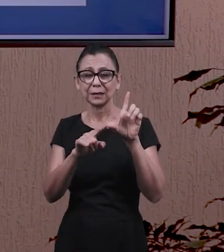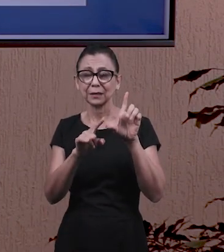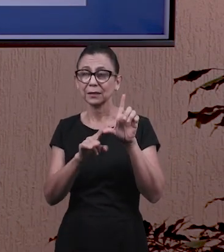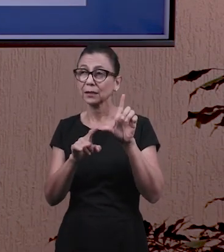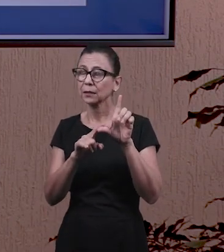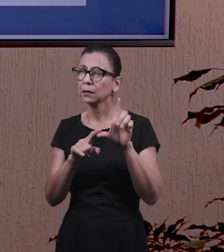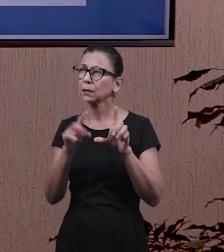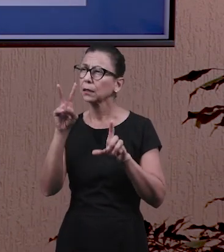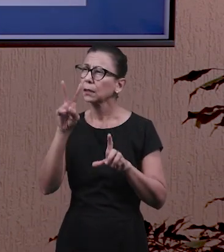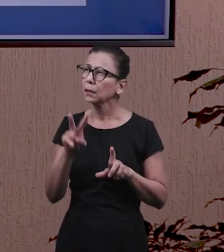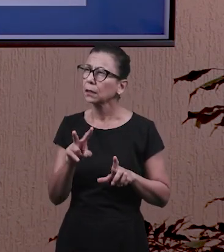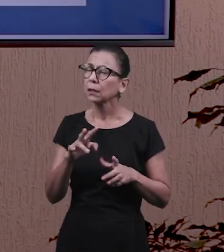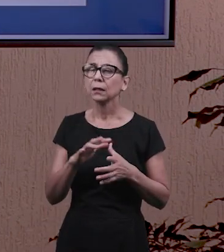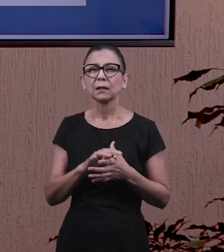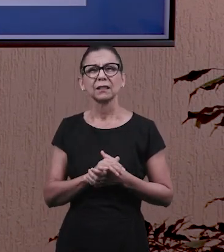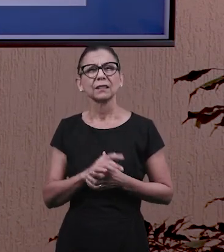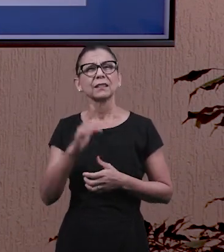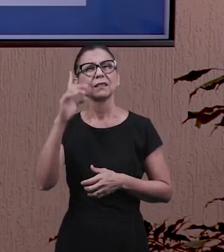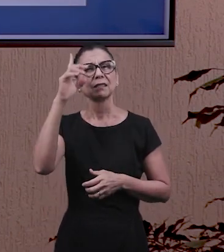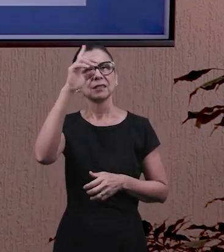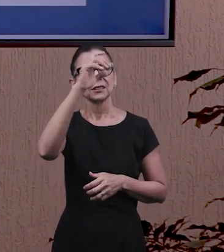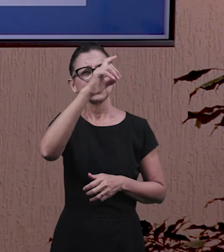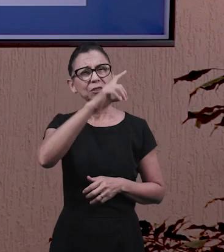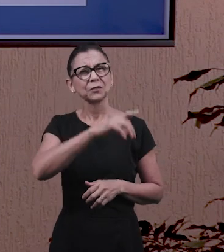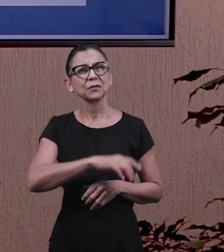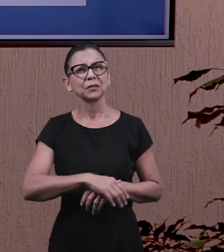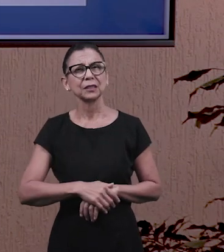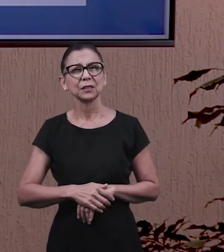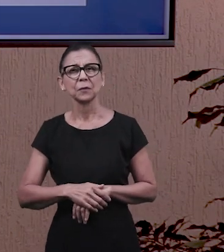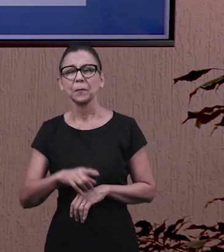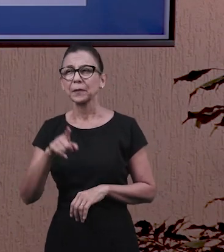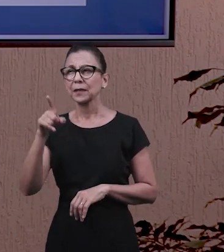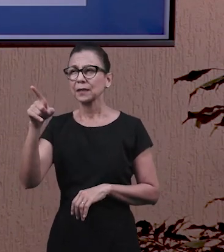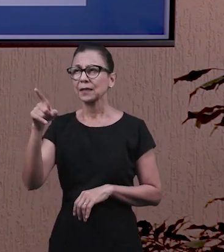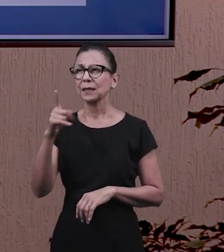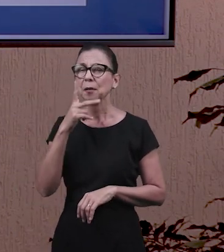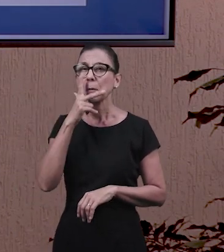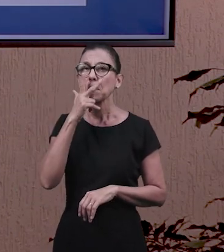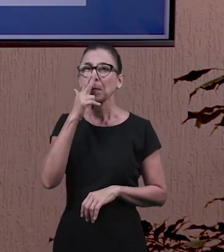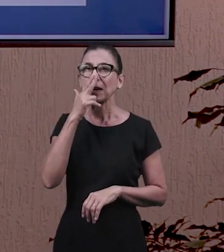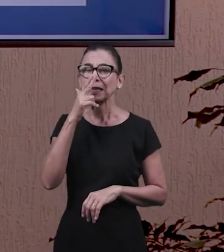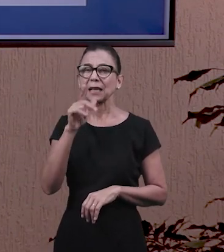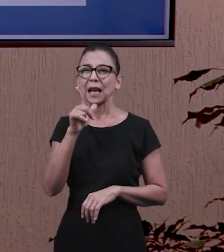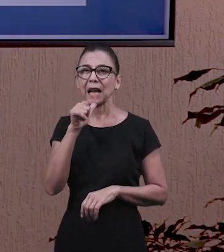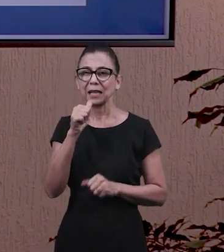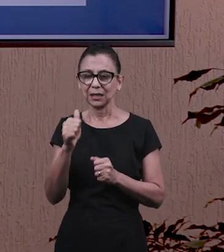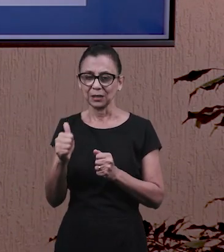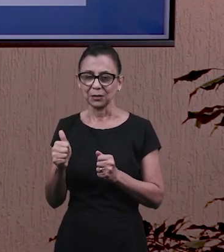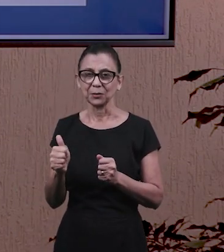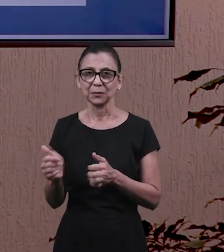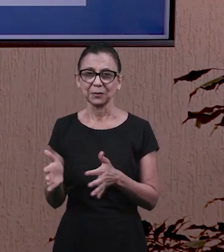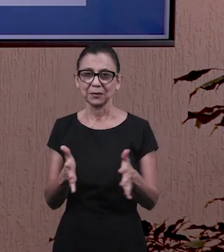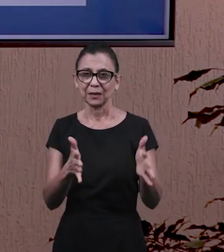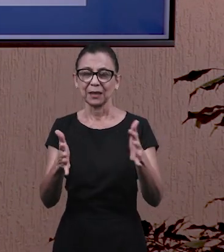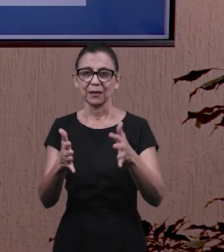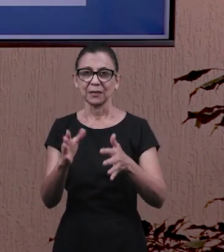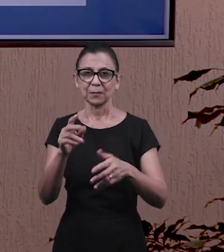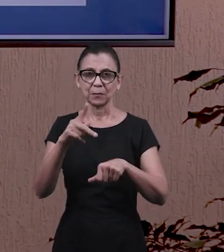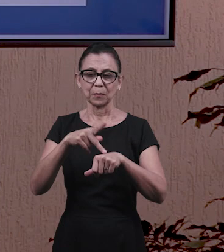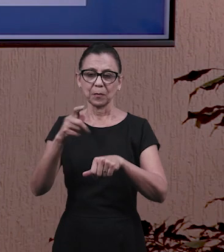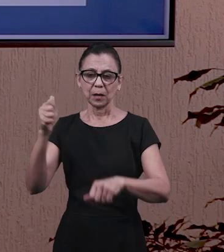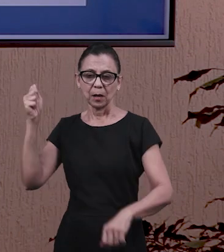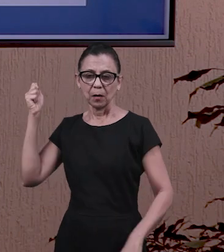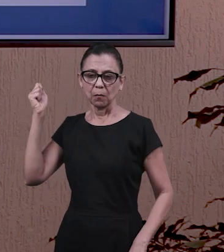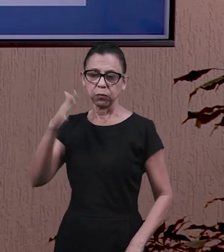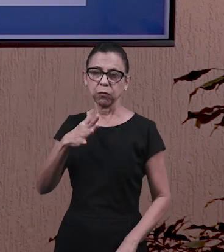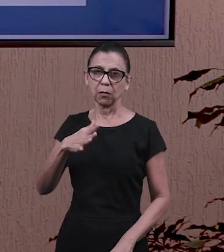Donc, des fleuves. Regardez, tel comme on jette une pierre sur